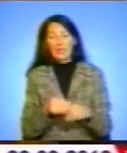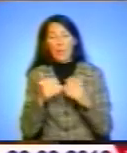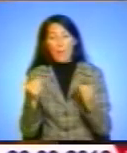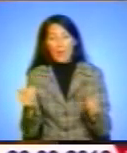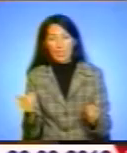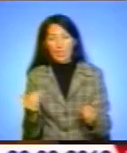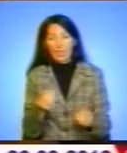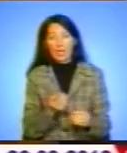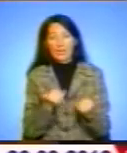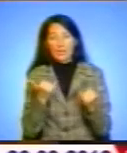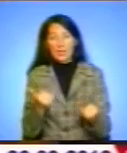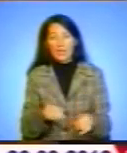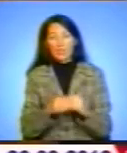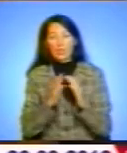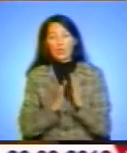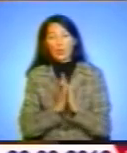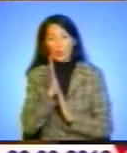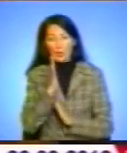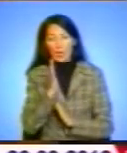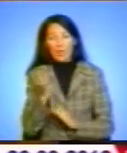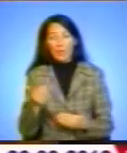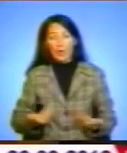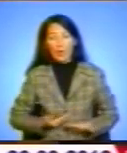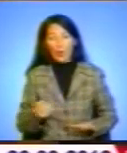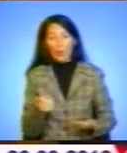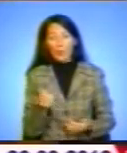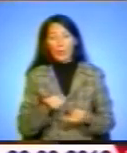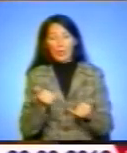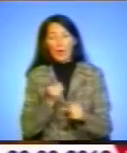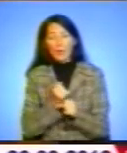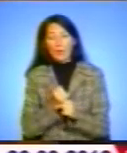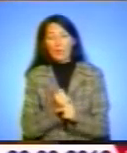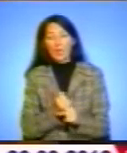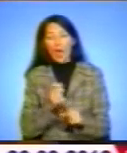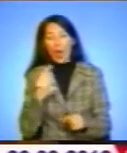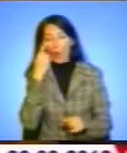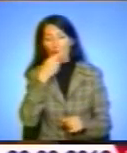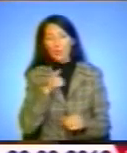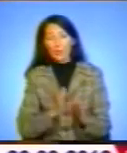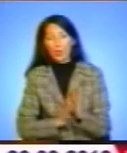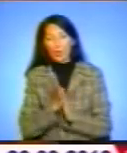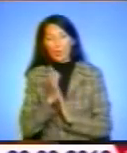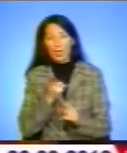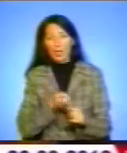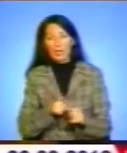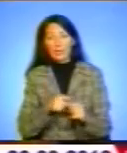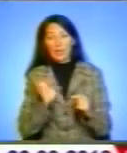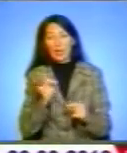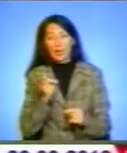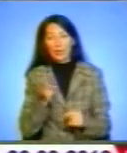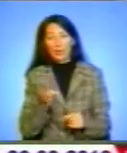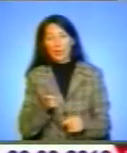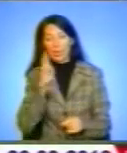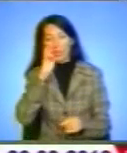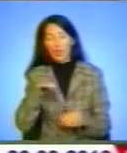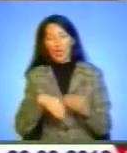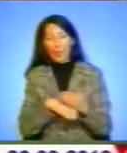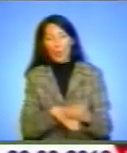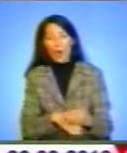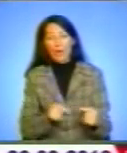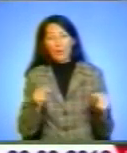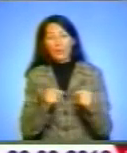з зростанням прожиткового мінімуму для працездатних осіб зростає і цей розмір державної соціальної допомоги. Відповідно до